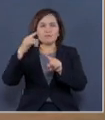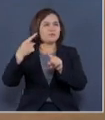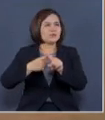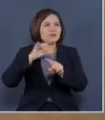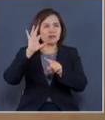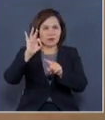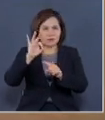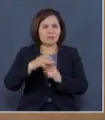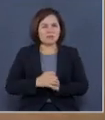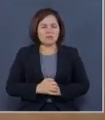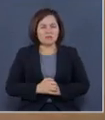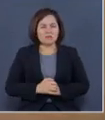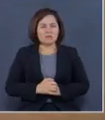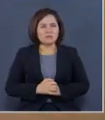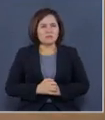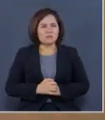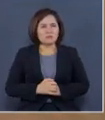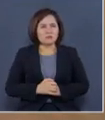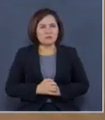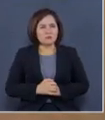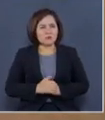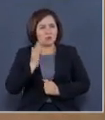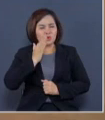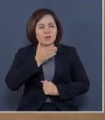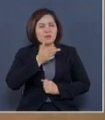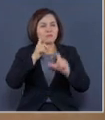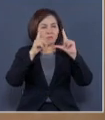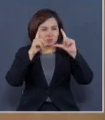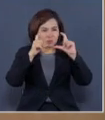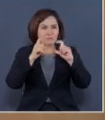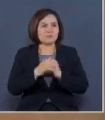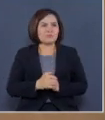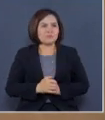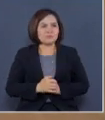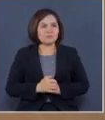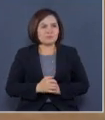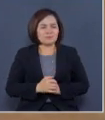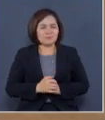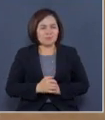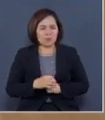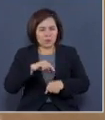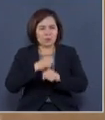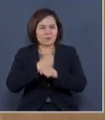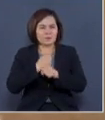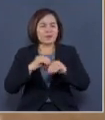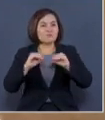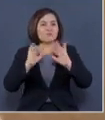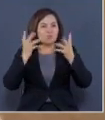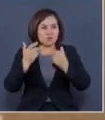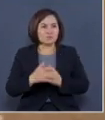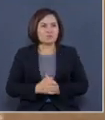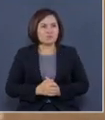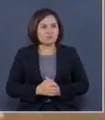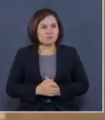ผ่านมานี่เองค่ะชายคนที่ใช้มือถือถ่ายรูปเนี่ยก็คือรปภ.ที่กำลังออกเวรนะคะ